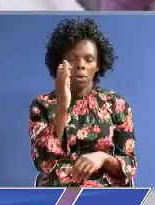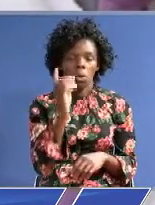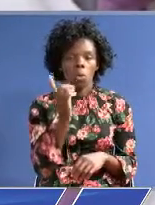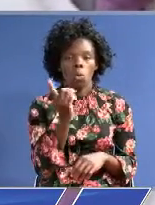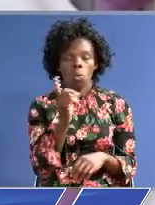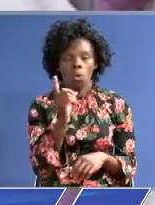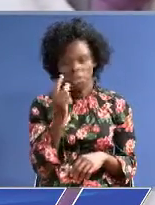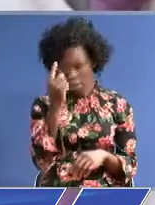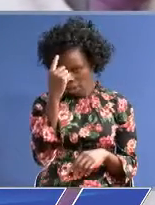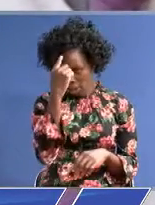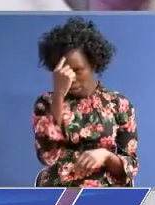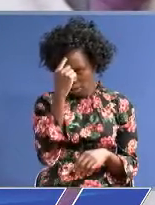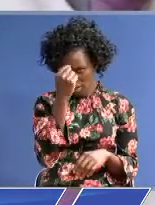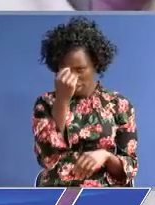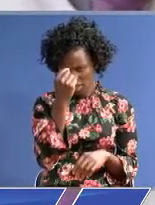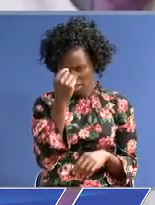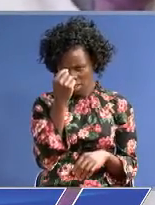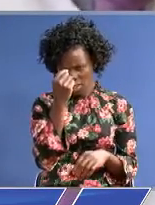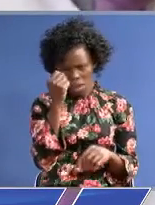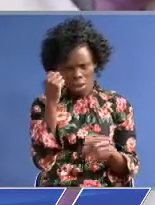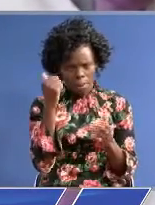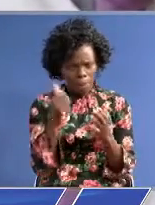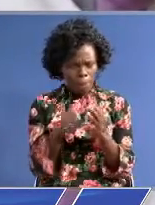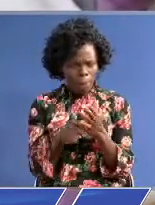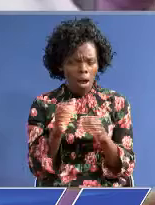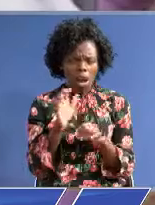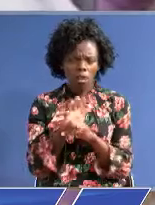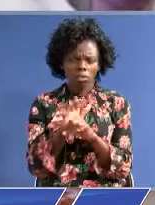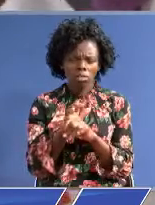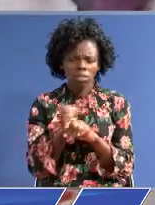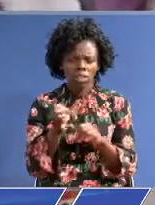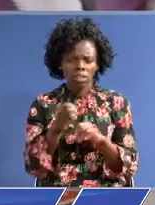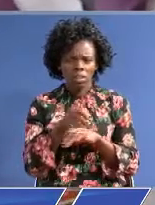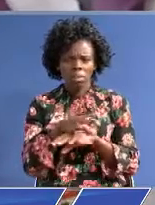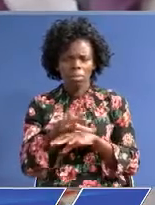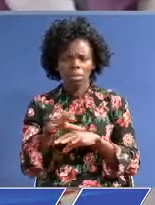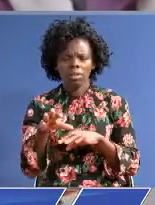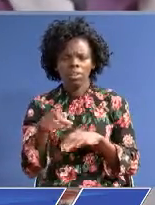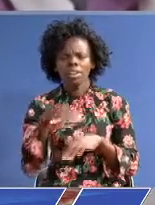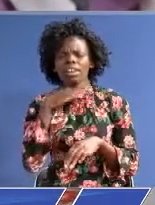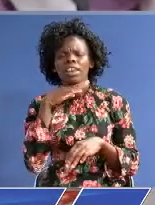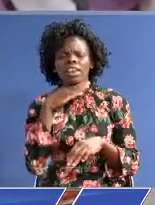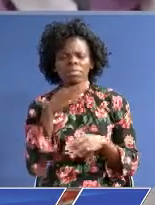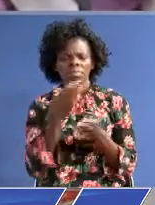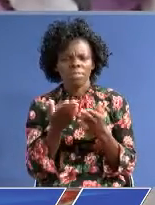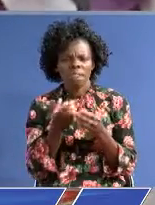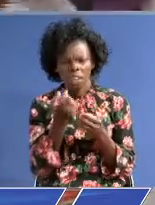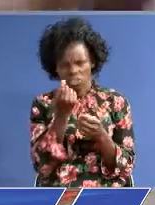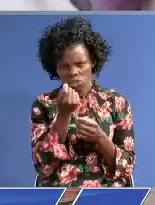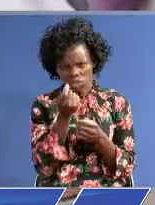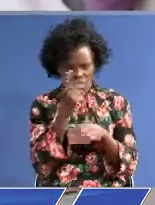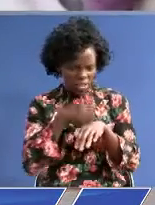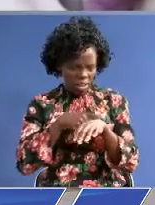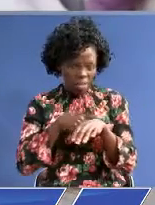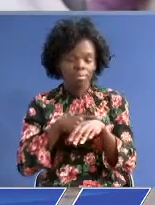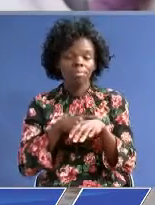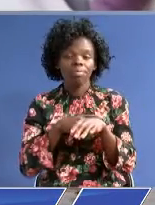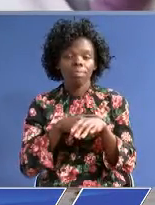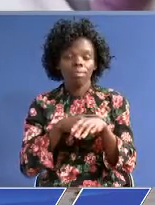ambao ni ugonjwa hatari sana, unasababisha kifo within a very short time. Na sababu ya